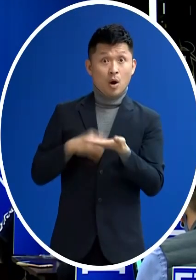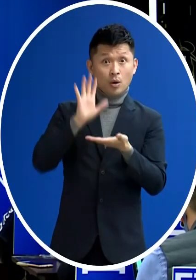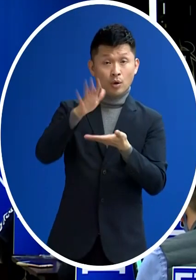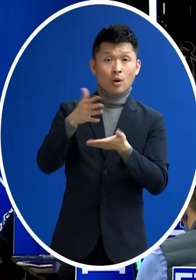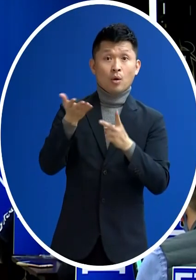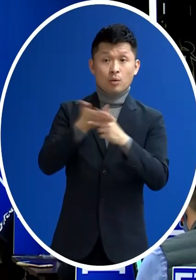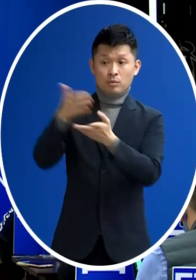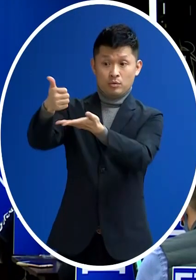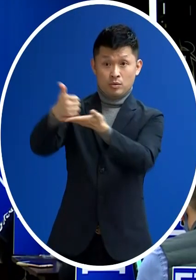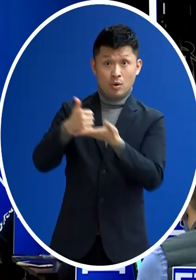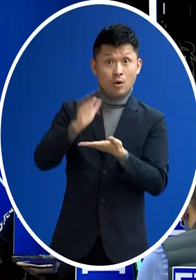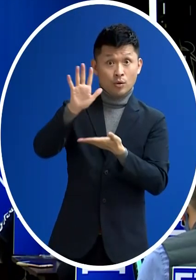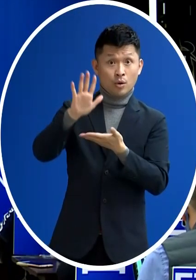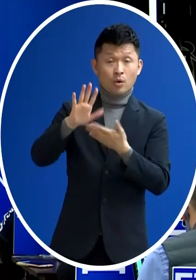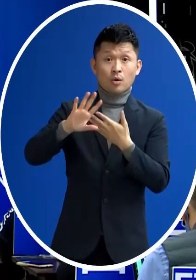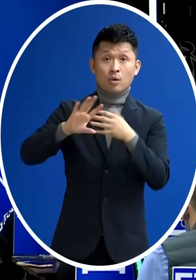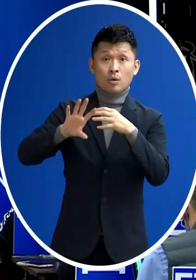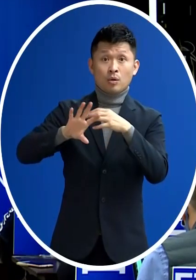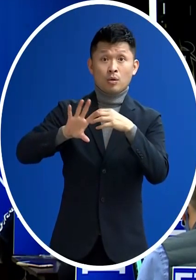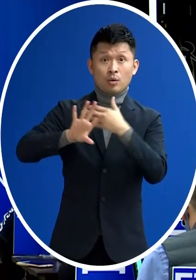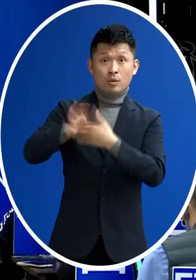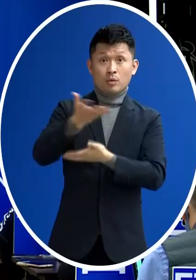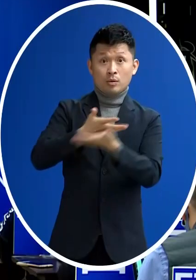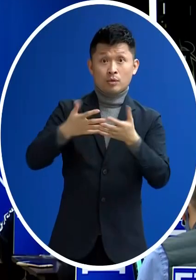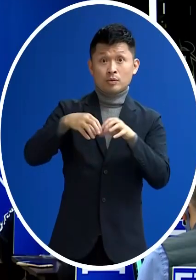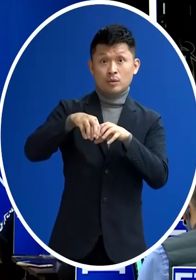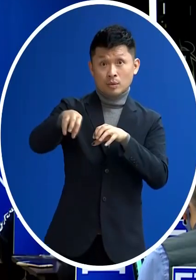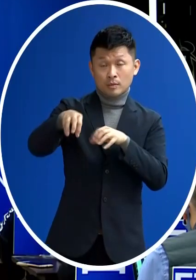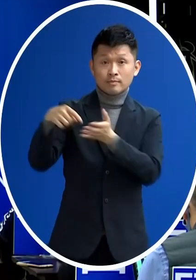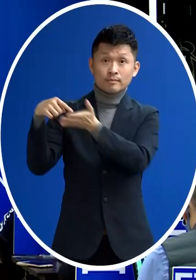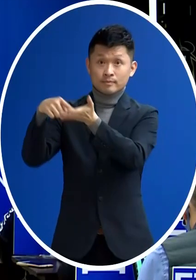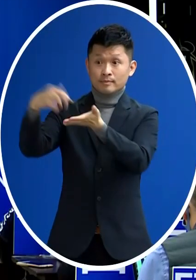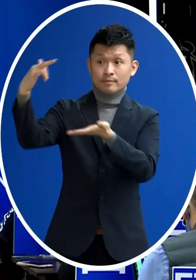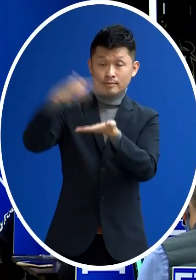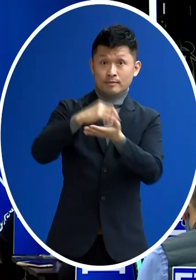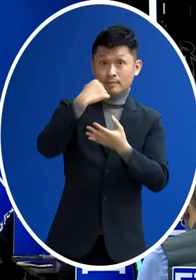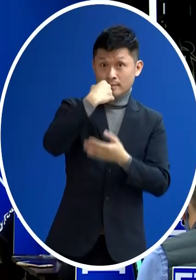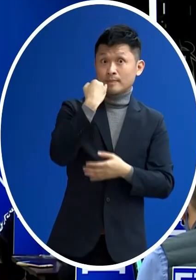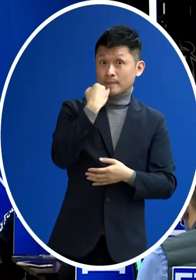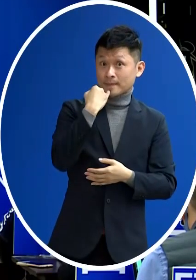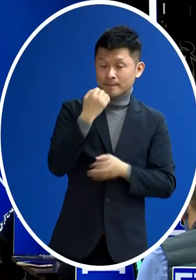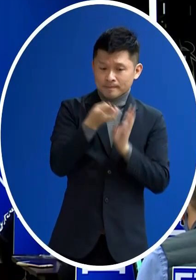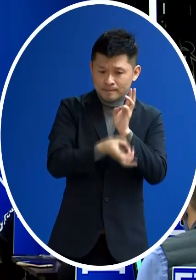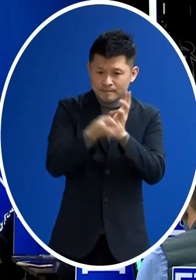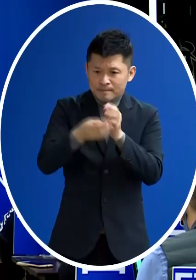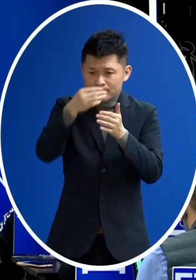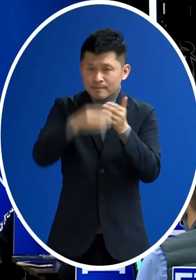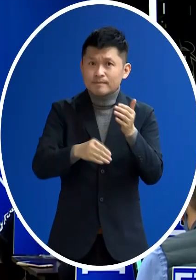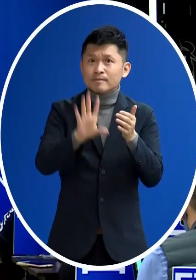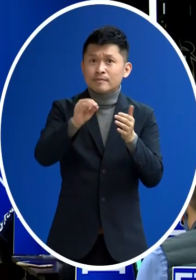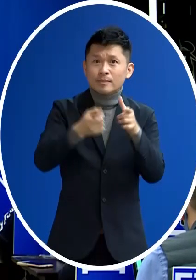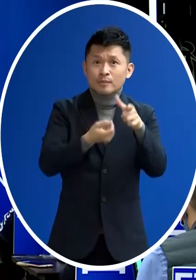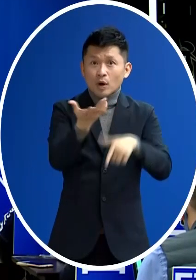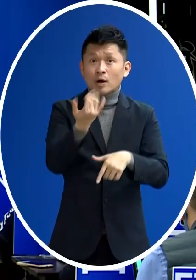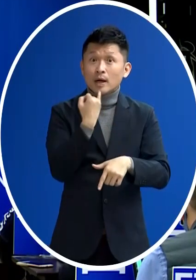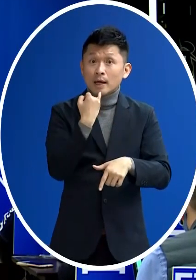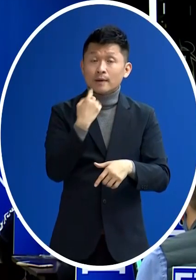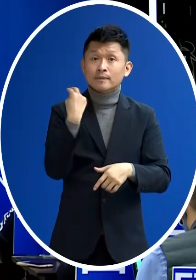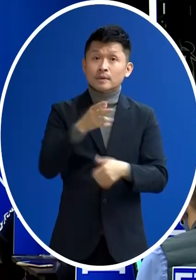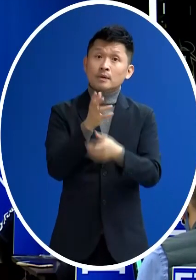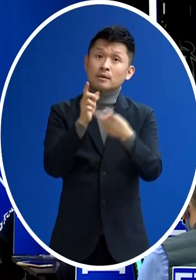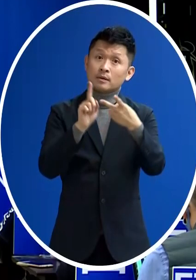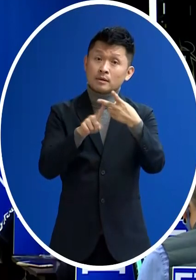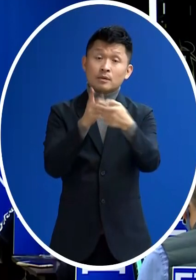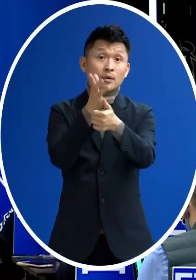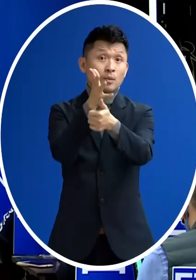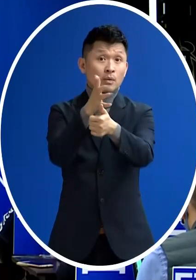到邀请，就可以到外馆申请签证来台。想要问一下说，有没有一些相关的细节可以先透露？然后第二题是想要请教